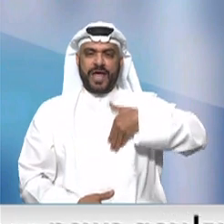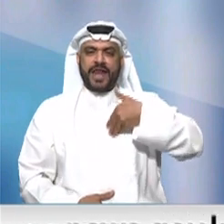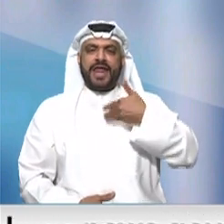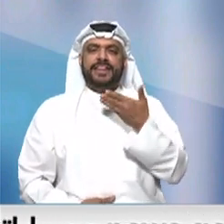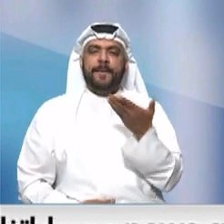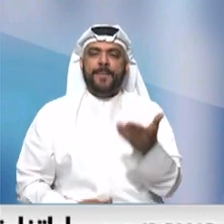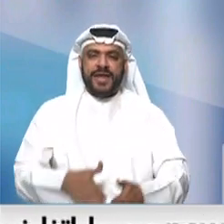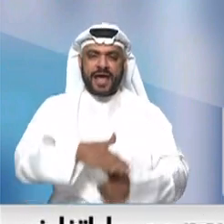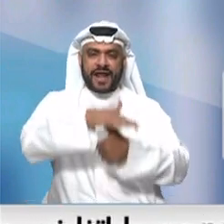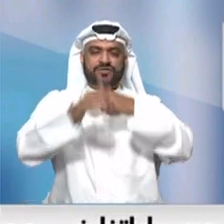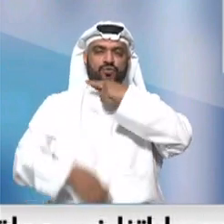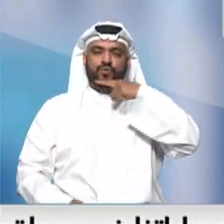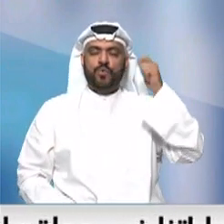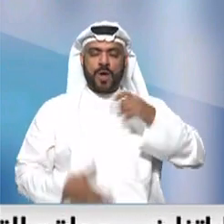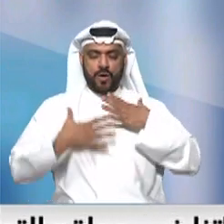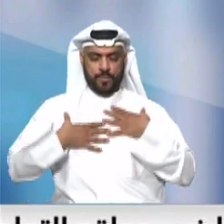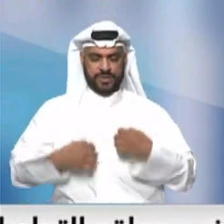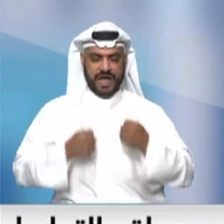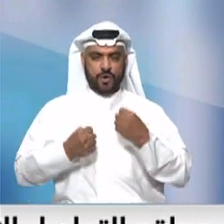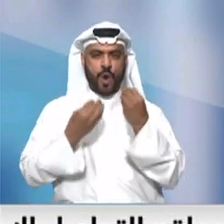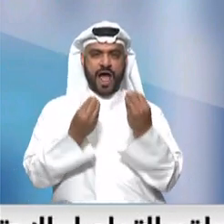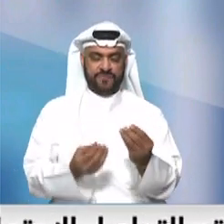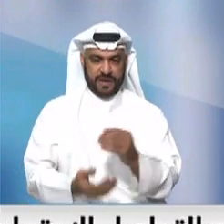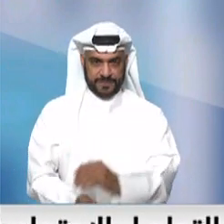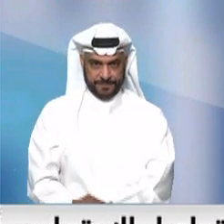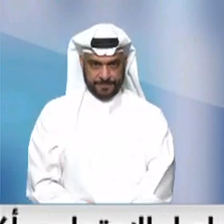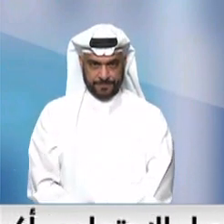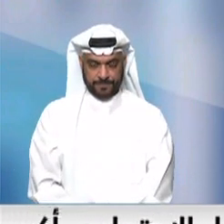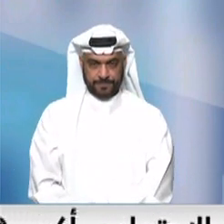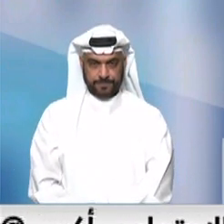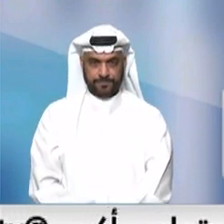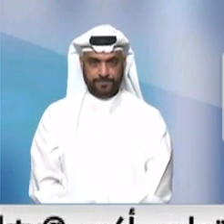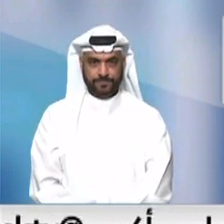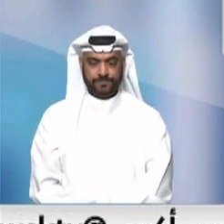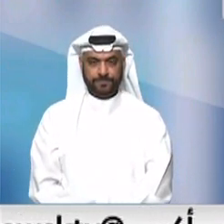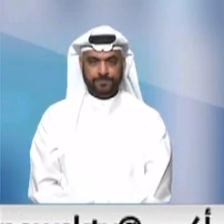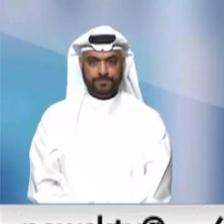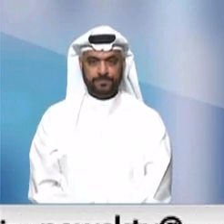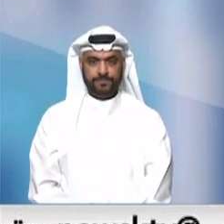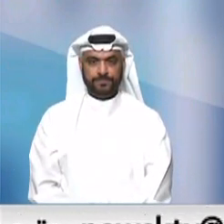لبلاده راجيا لفخامته دوام الصحة والعافية.